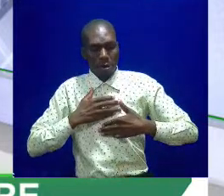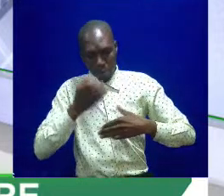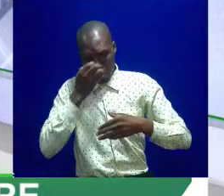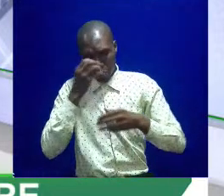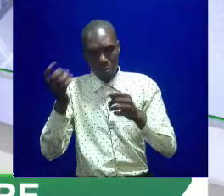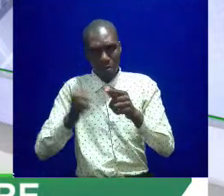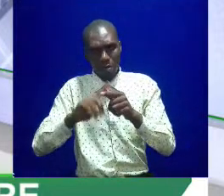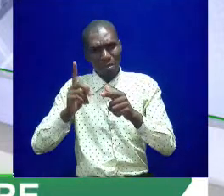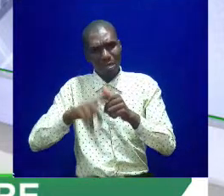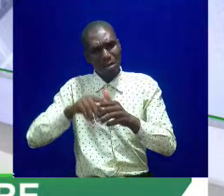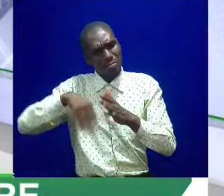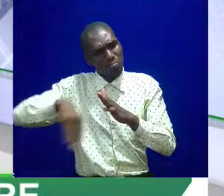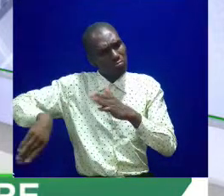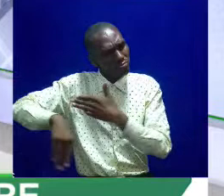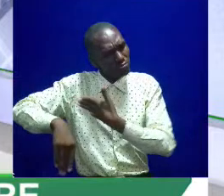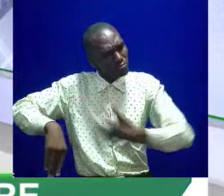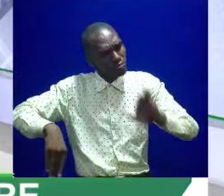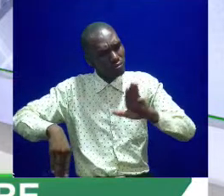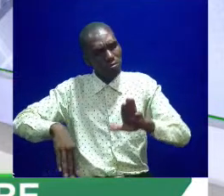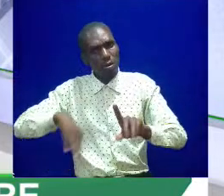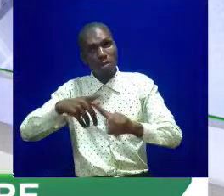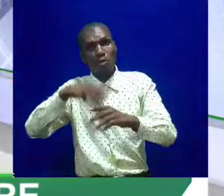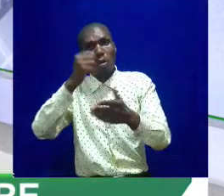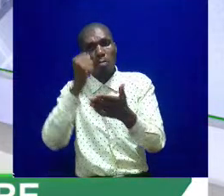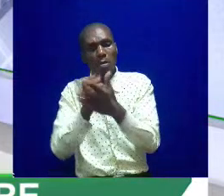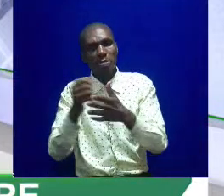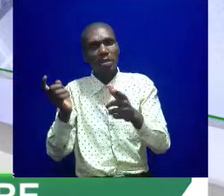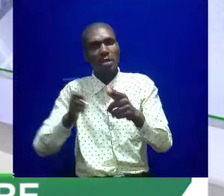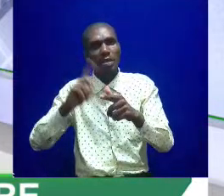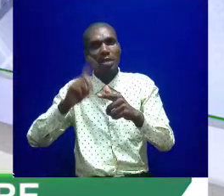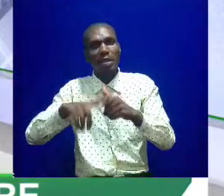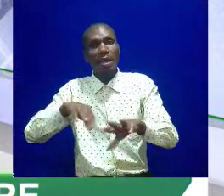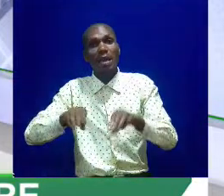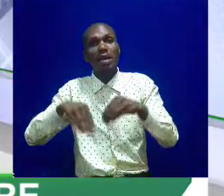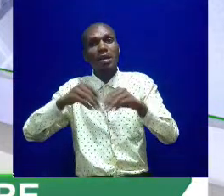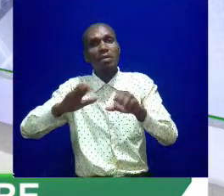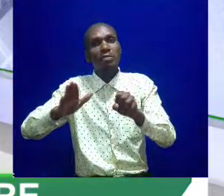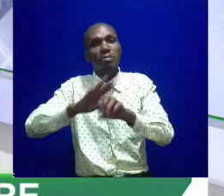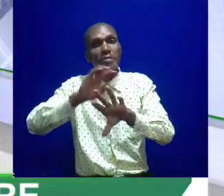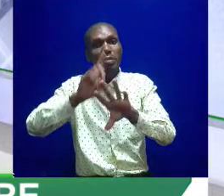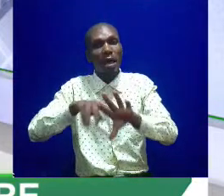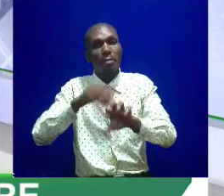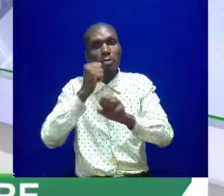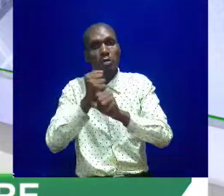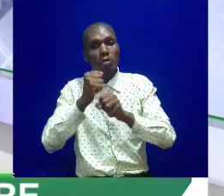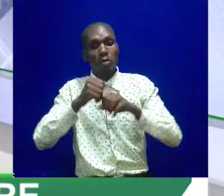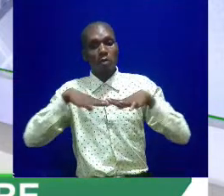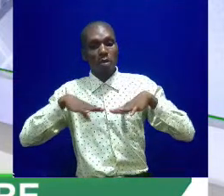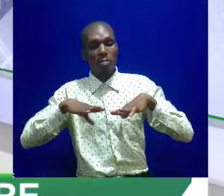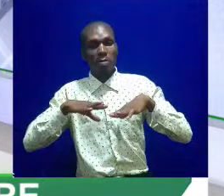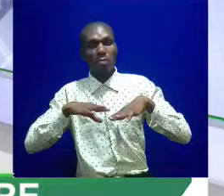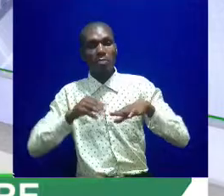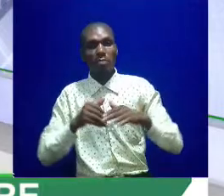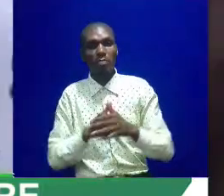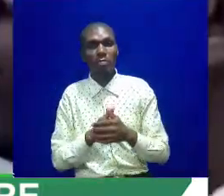kuorua abisi erio arwe chinga ki asobaga nitie wikirania amagendro ase aba 90 babe